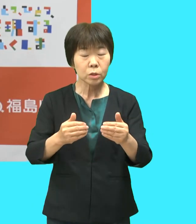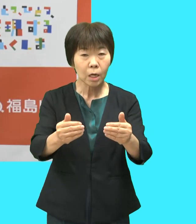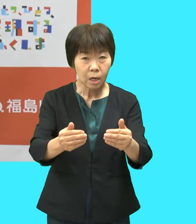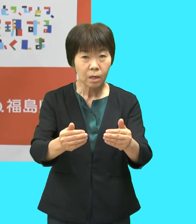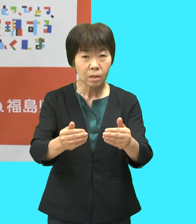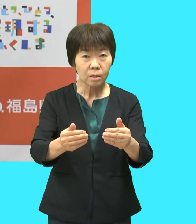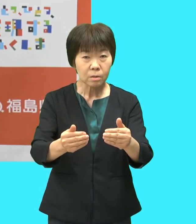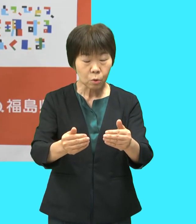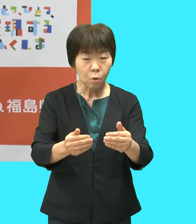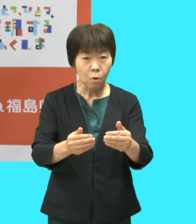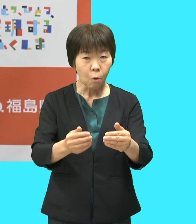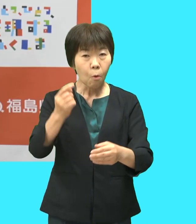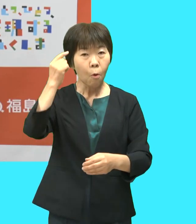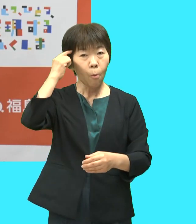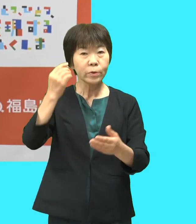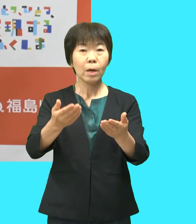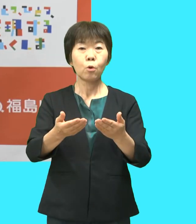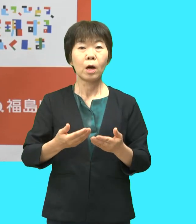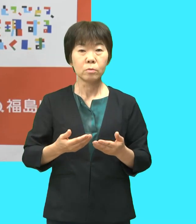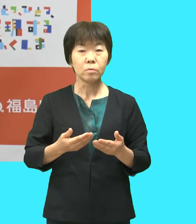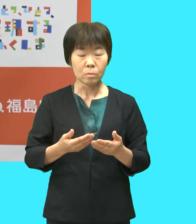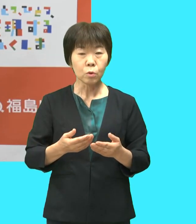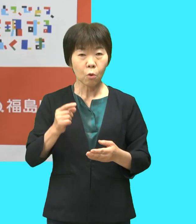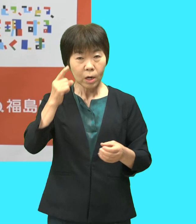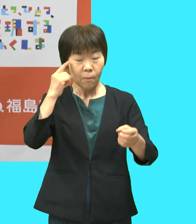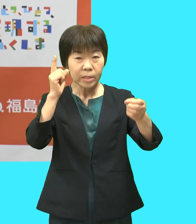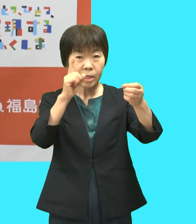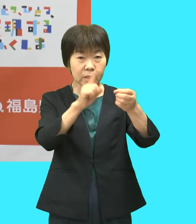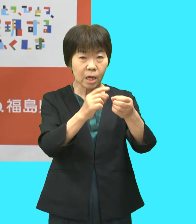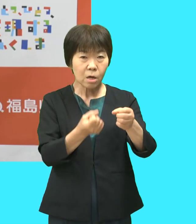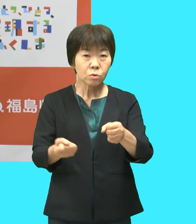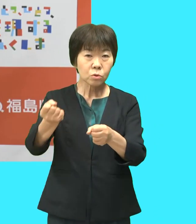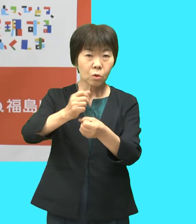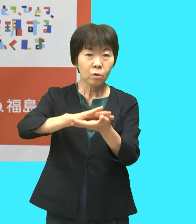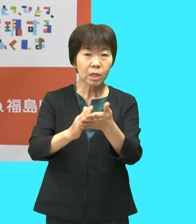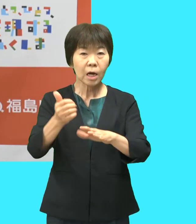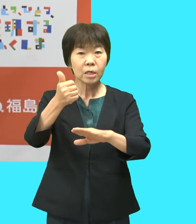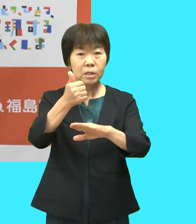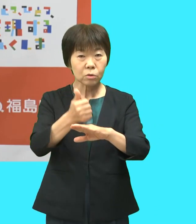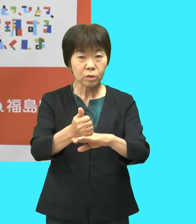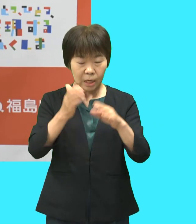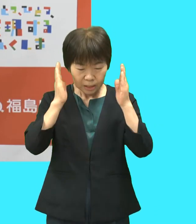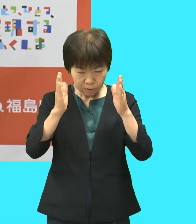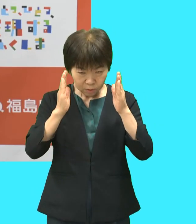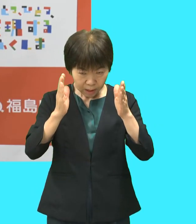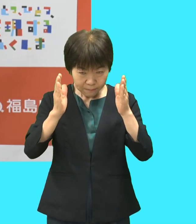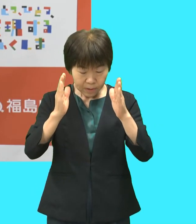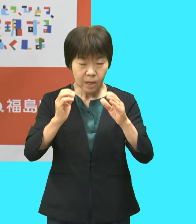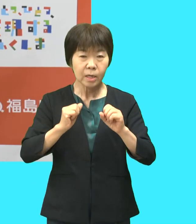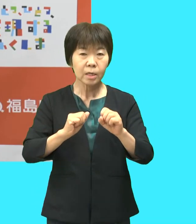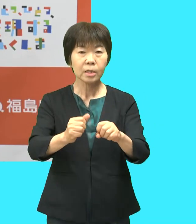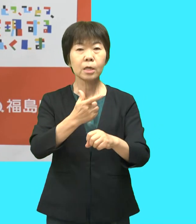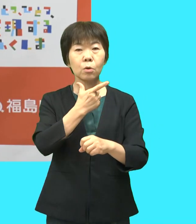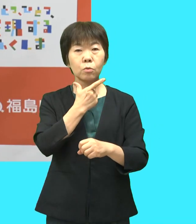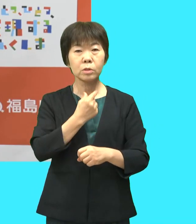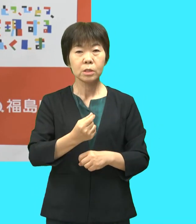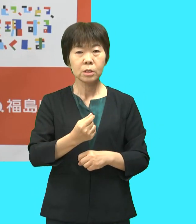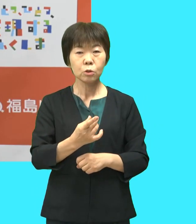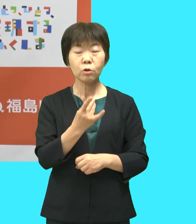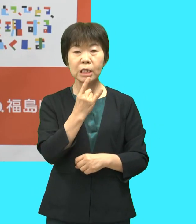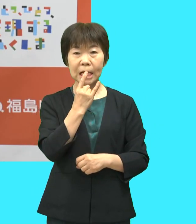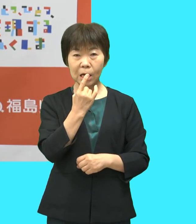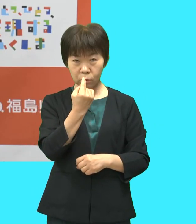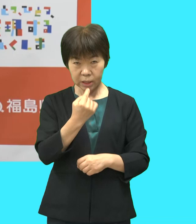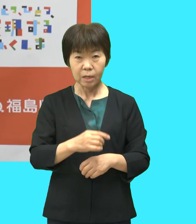感していただくこと、これを目指して復興大臣として全力を傾注していただきたいと期待をし